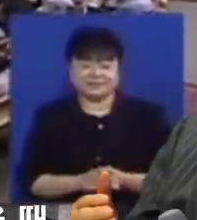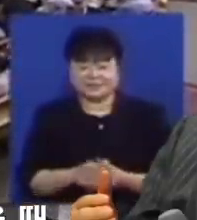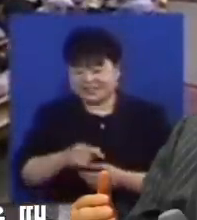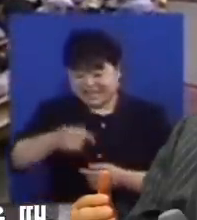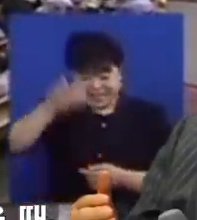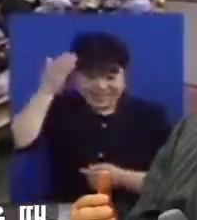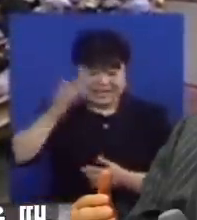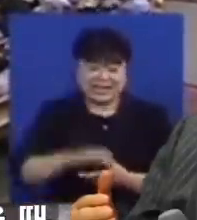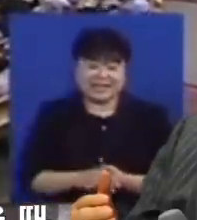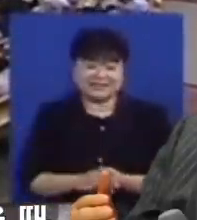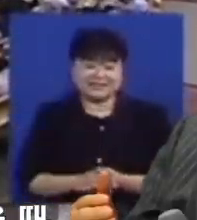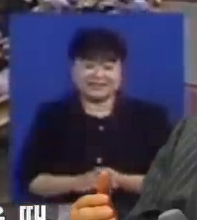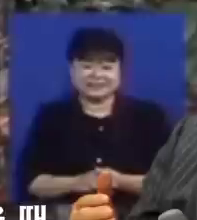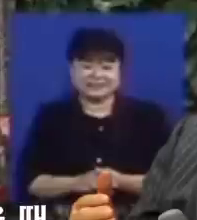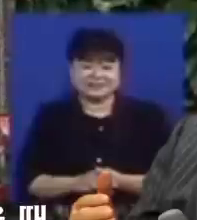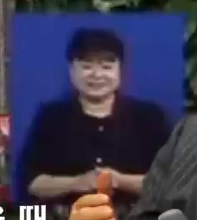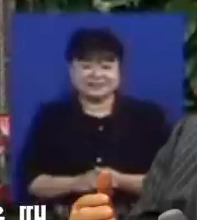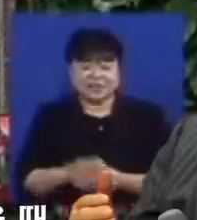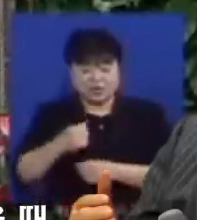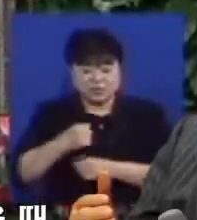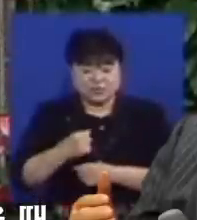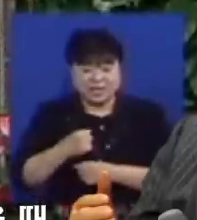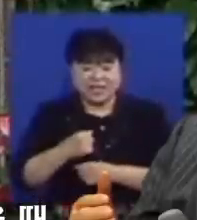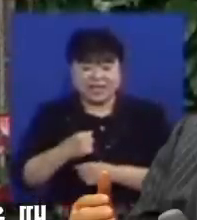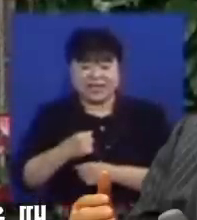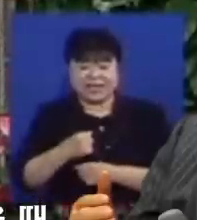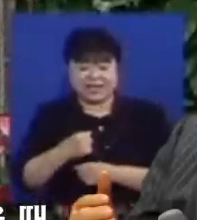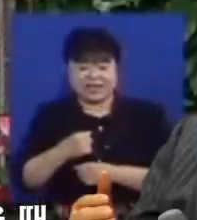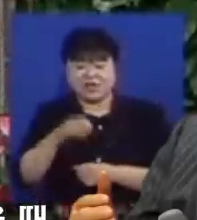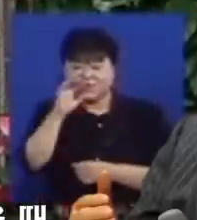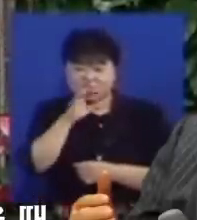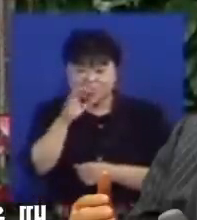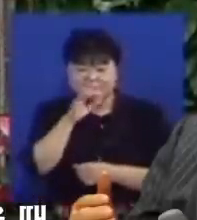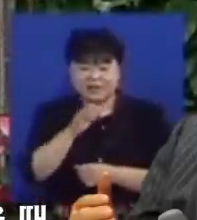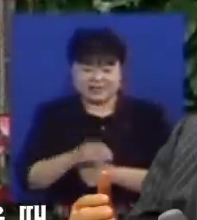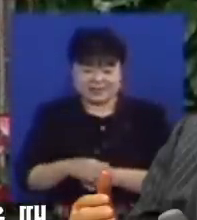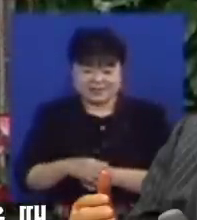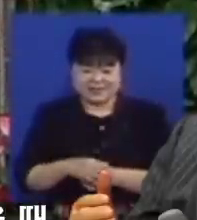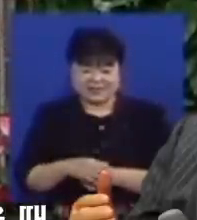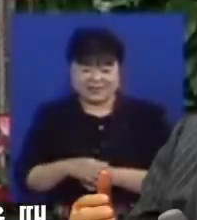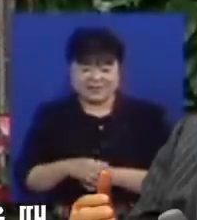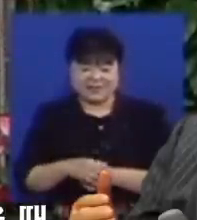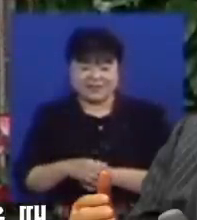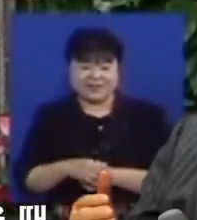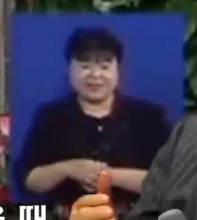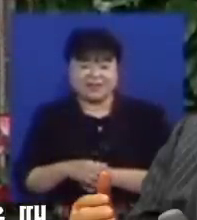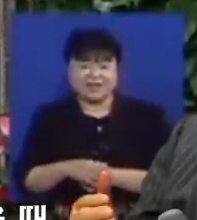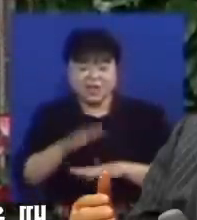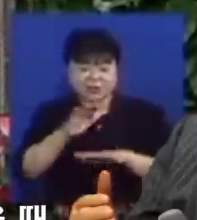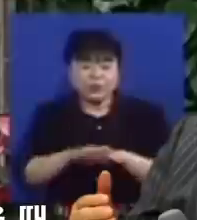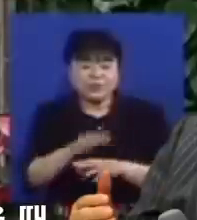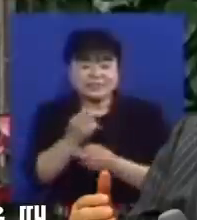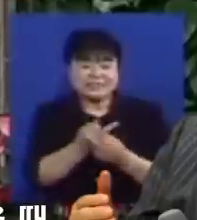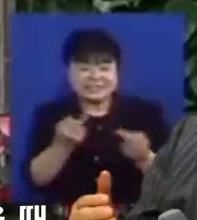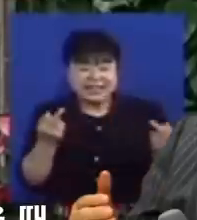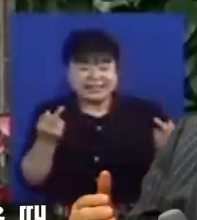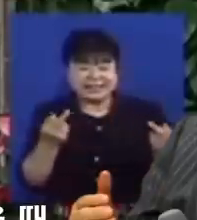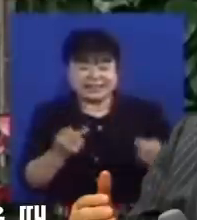옛날에 군대에 입대하여 논산훈련소에서 훈련받을 때를 생각하면 지금도 가슴이 뭉클합니다.